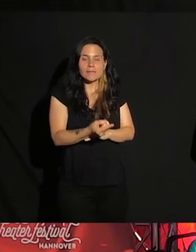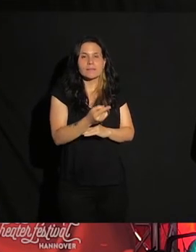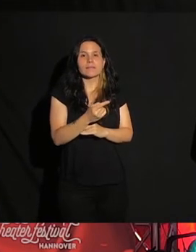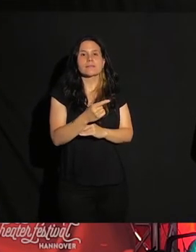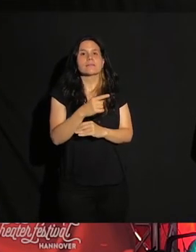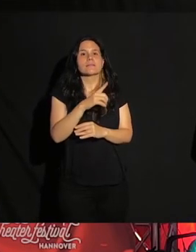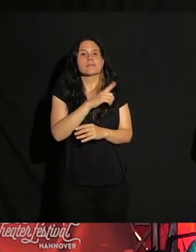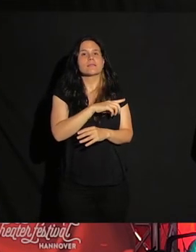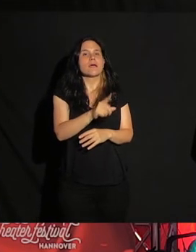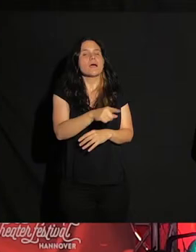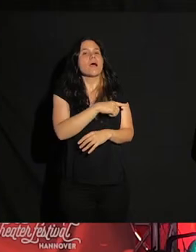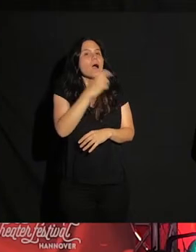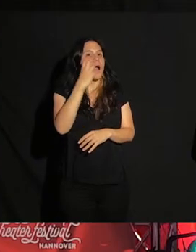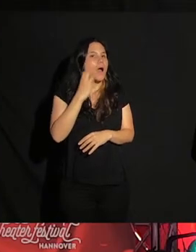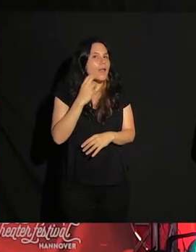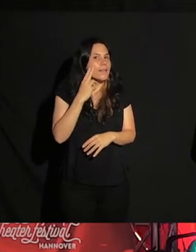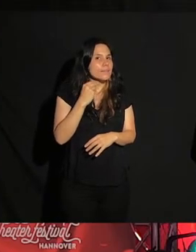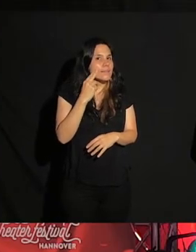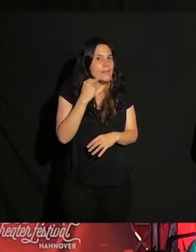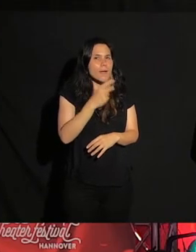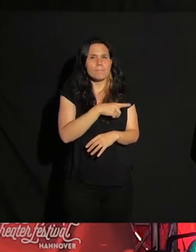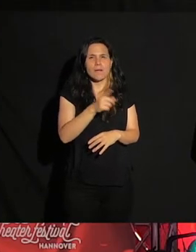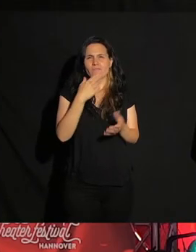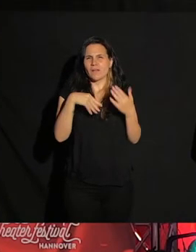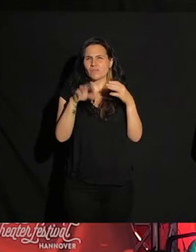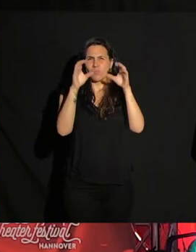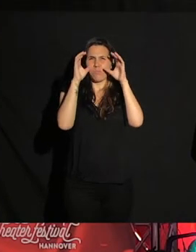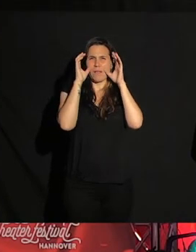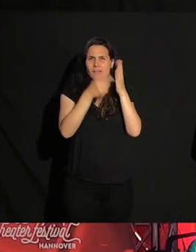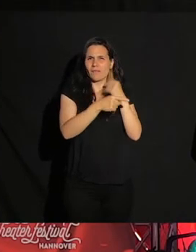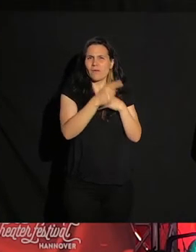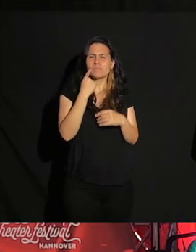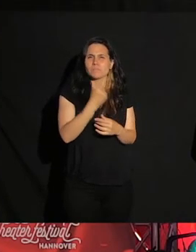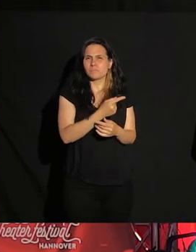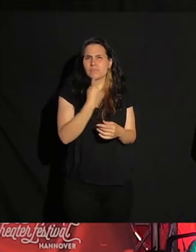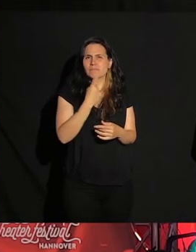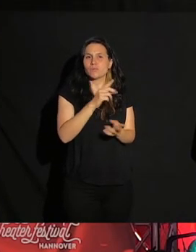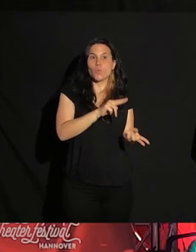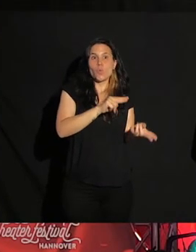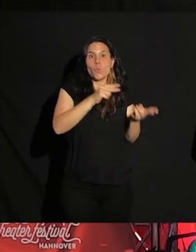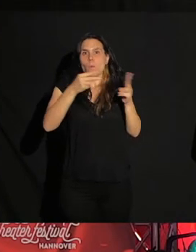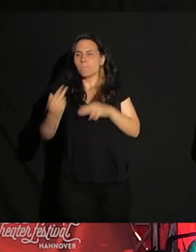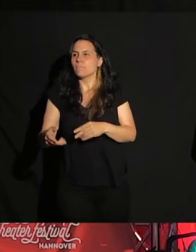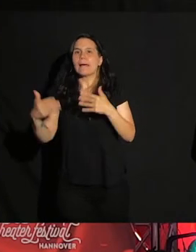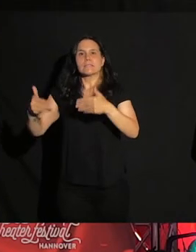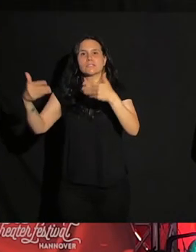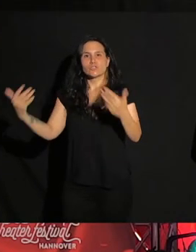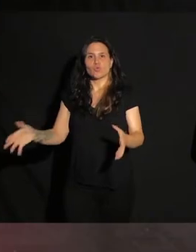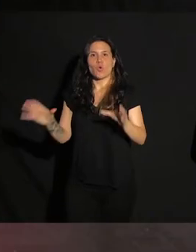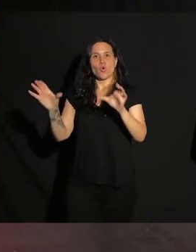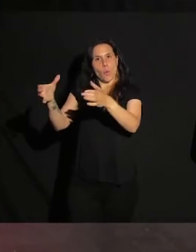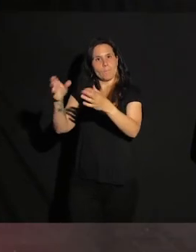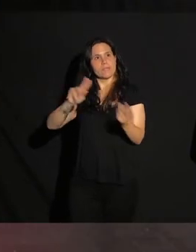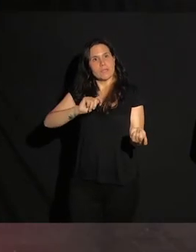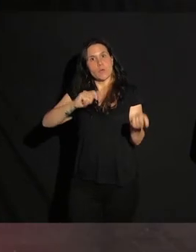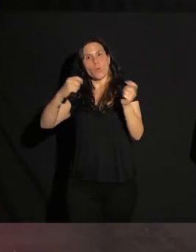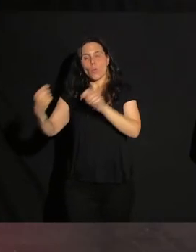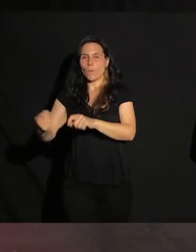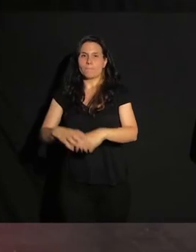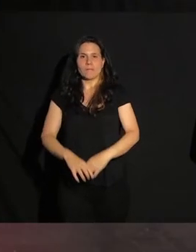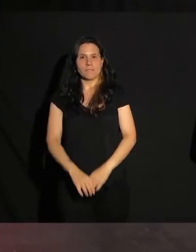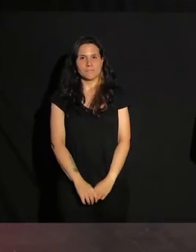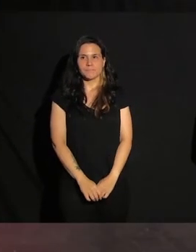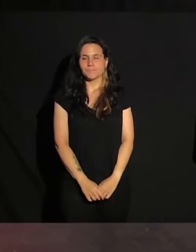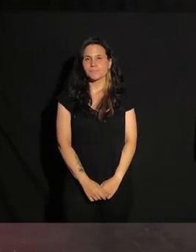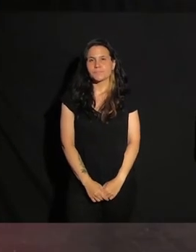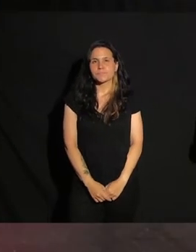Namen Panther, der halt ein bisschen kindisch klang, denn die ist ESSO Company draus. Ja, und ich habe ja gehört, ne,